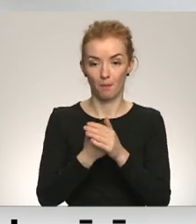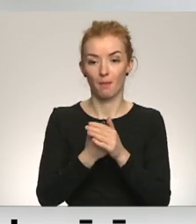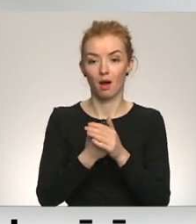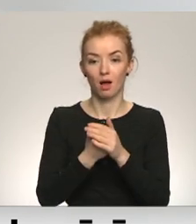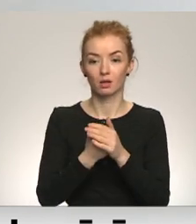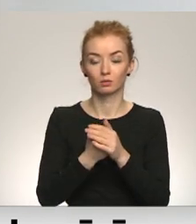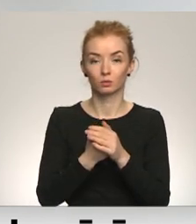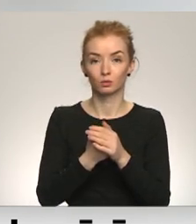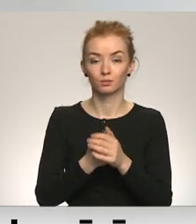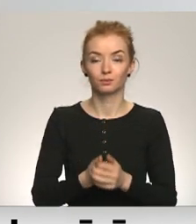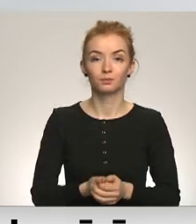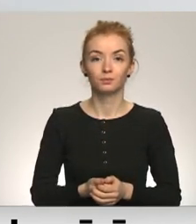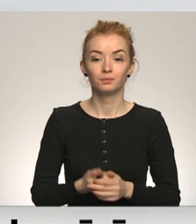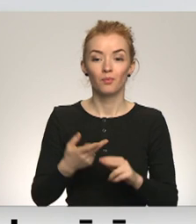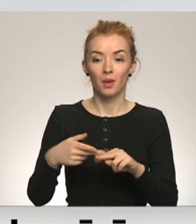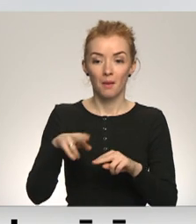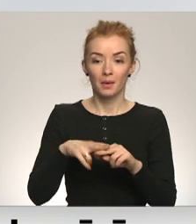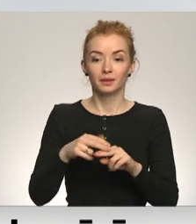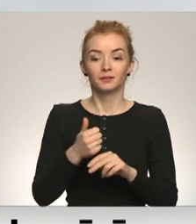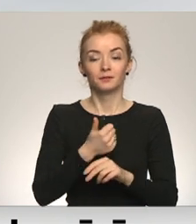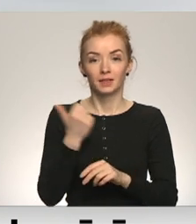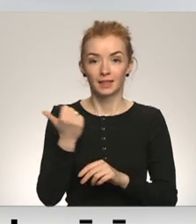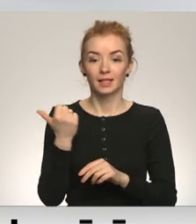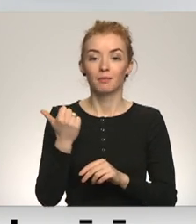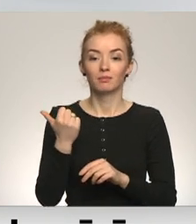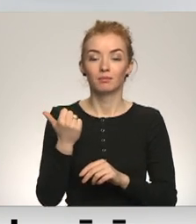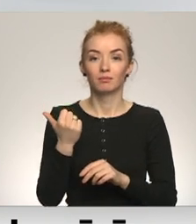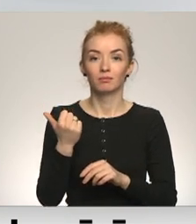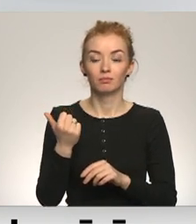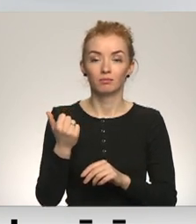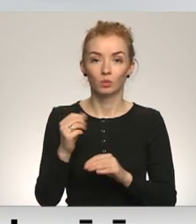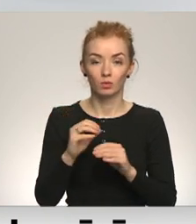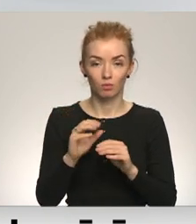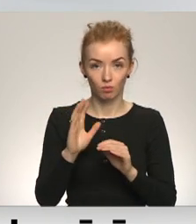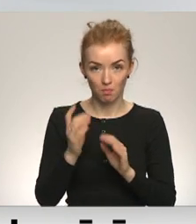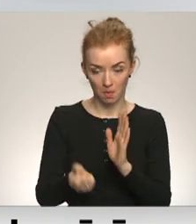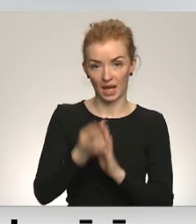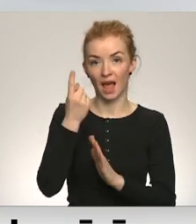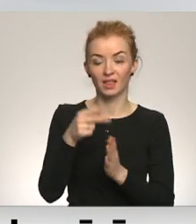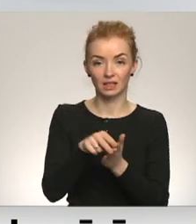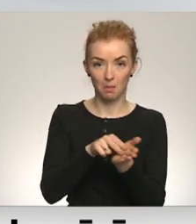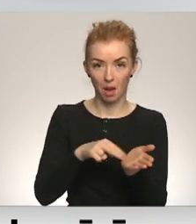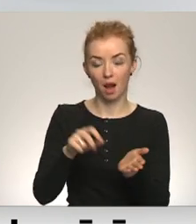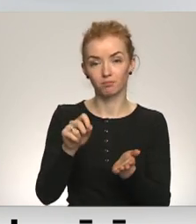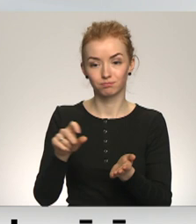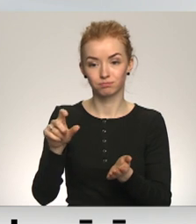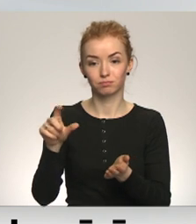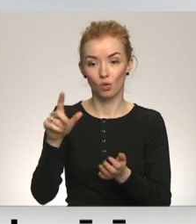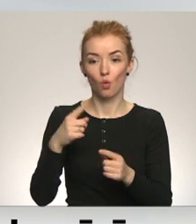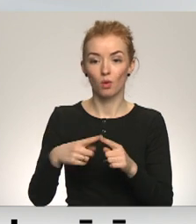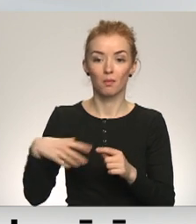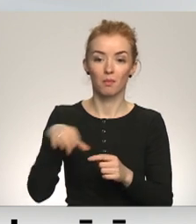šādu veidu atbalstu. Līdz ar to, tad viņiem laikam drīzāk uzkrāsies kā parāds saistība, par ko mēs